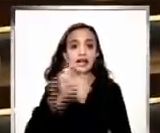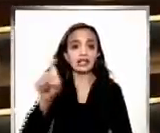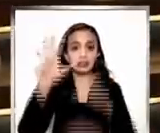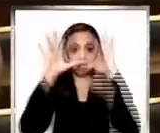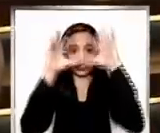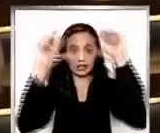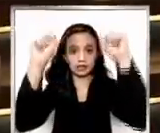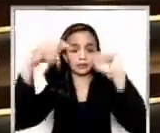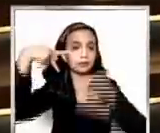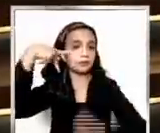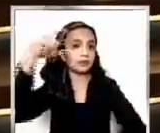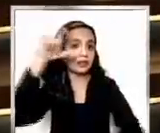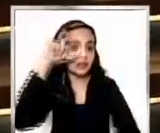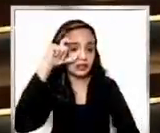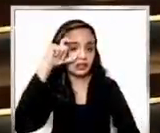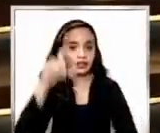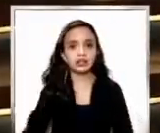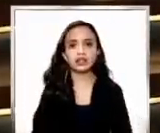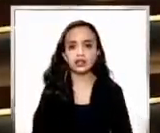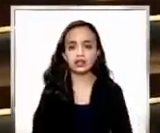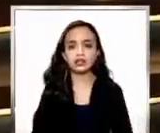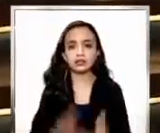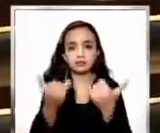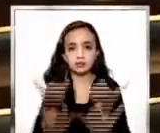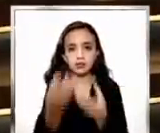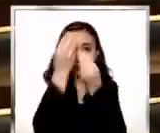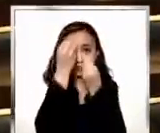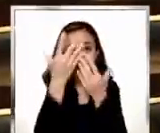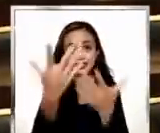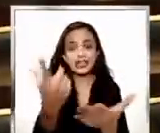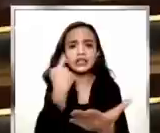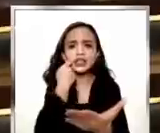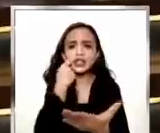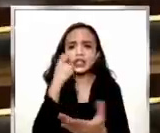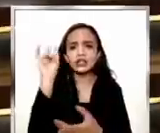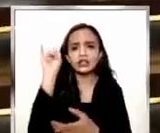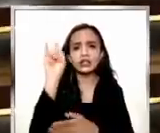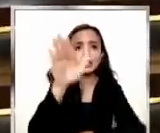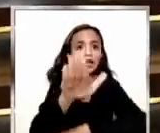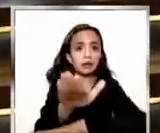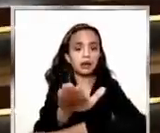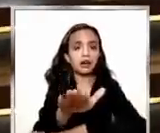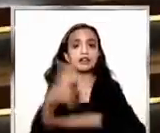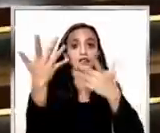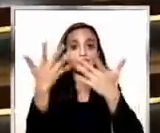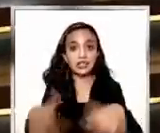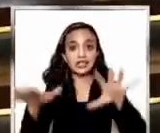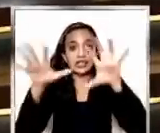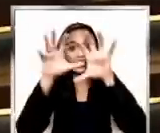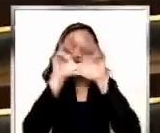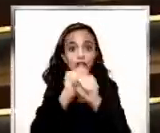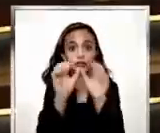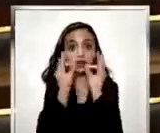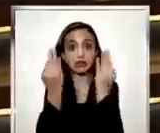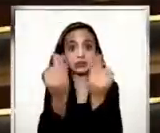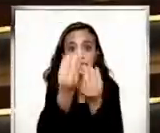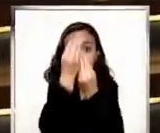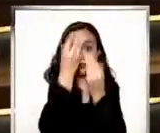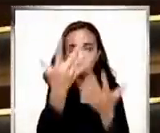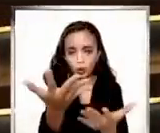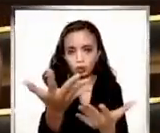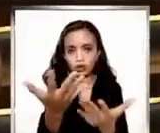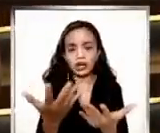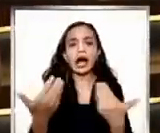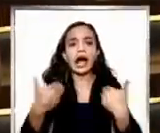ay inihayag sa media kaninang hapon matapos yung statement ng kanyang pamilya. Ang nakatakdang schedule, Mike, ay